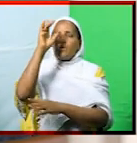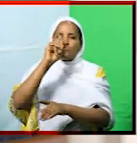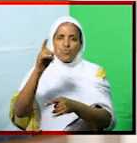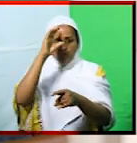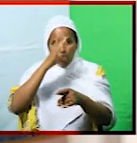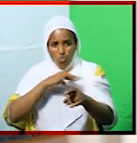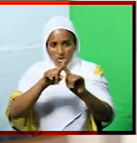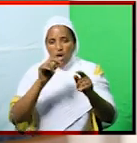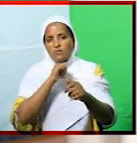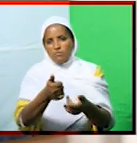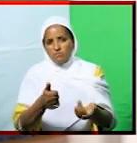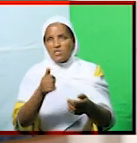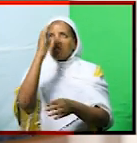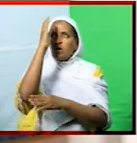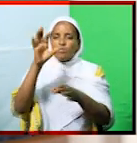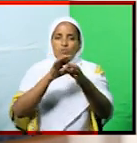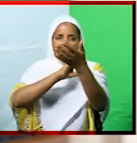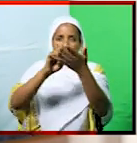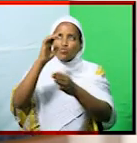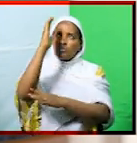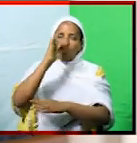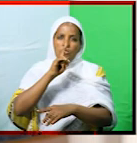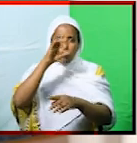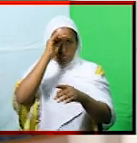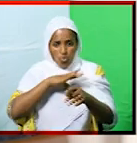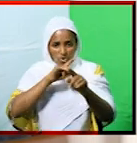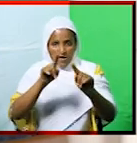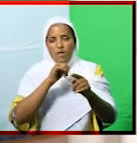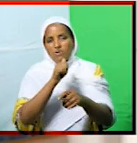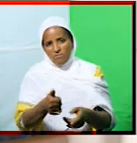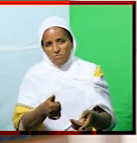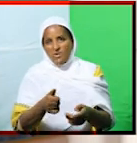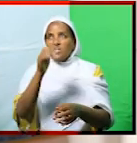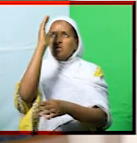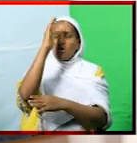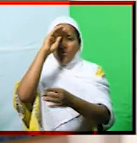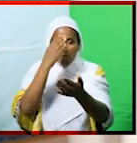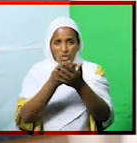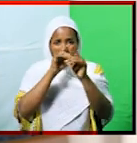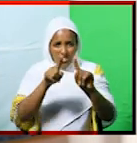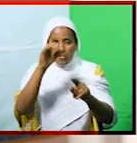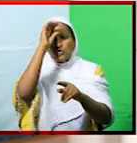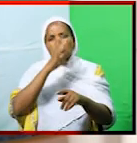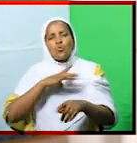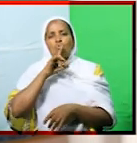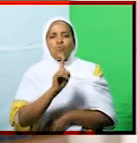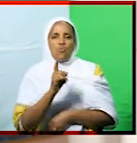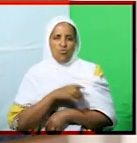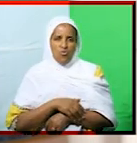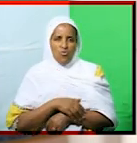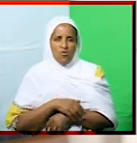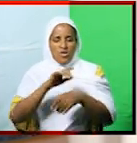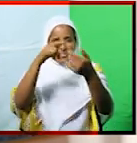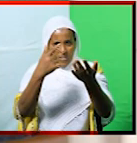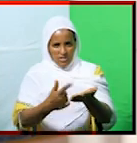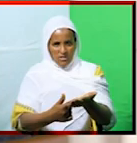አውቆ ነው ሰው መተርጎም ያለበት። ስለዚህ ሰው ጌታችን መድኃኒታችን ኢየሱስ ክርስቶስ መካከለኛ ማለት ምን መባሉ ነው? መካከለኛ